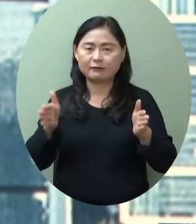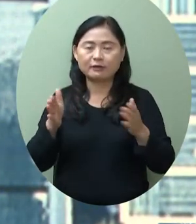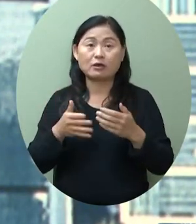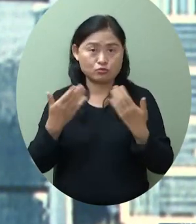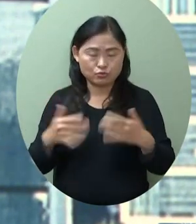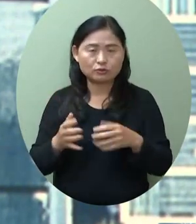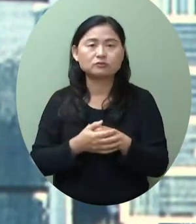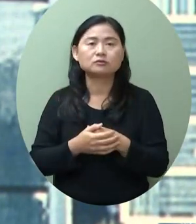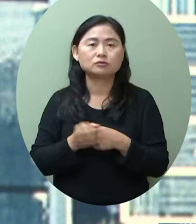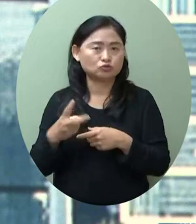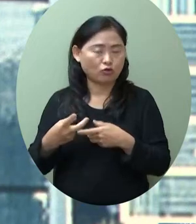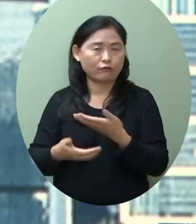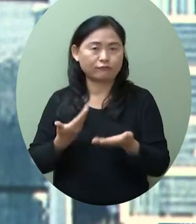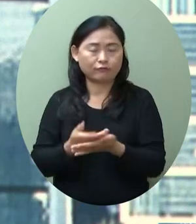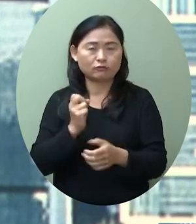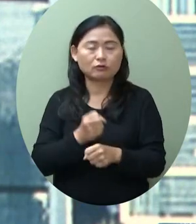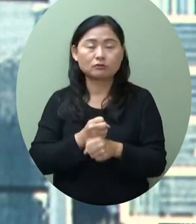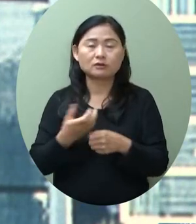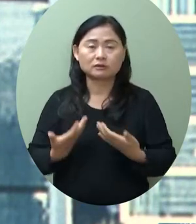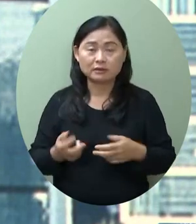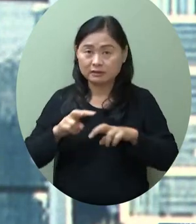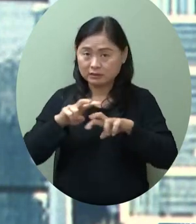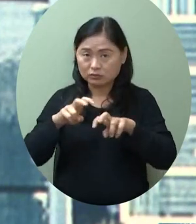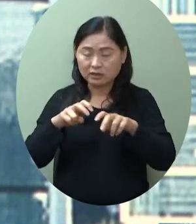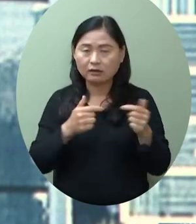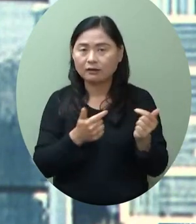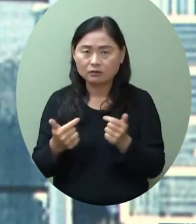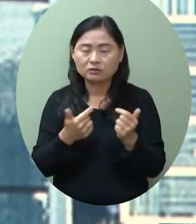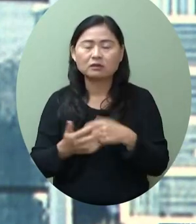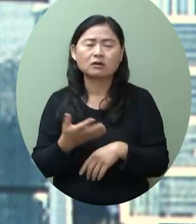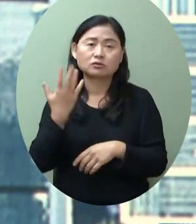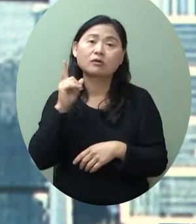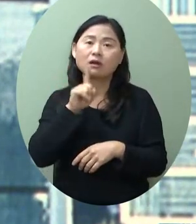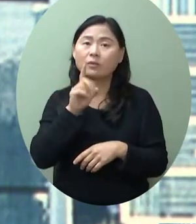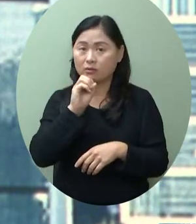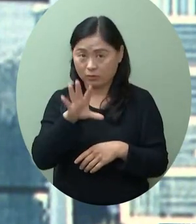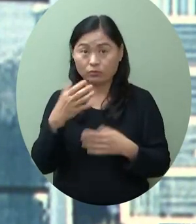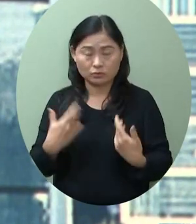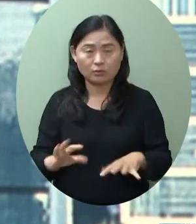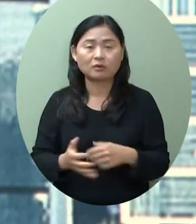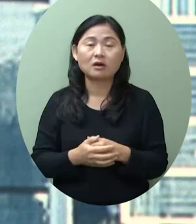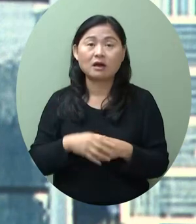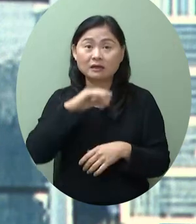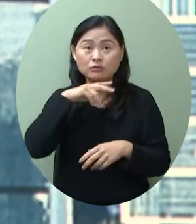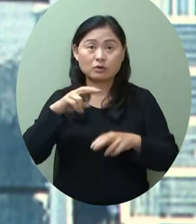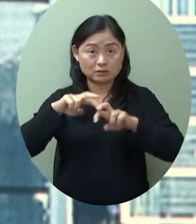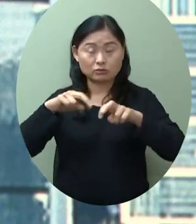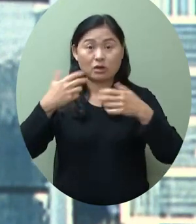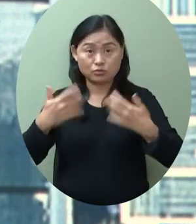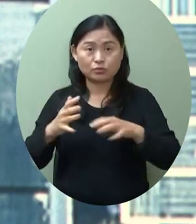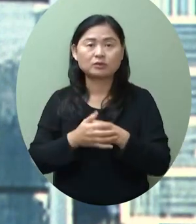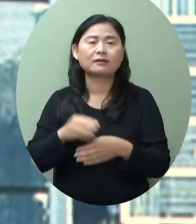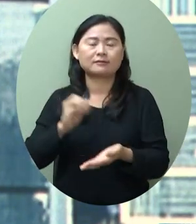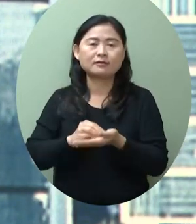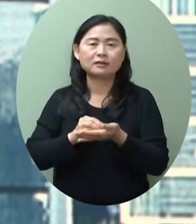樣嗰個調查咧係進行緊，一如我上個禮拜講啦，調查如果係完結咗咧，我一定係